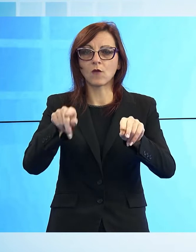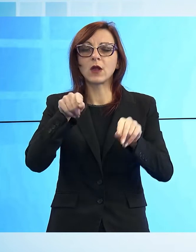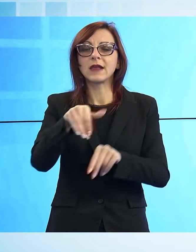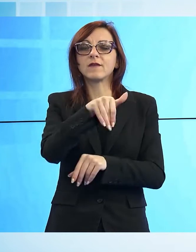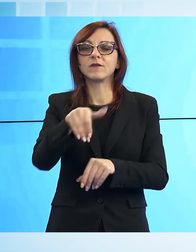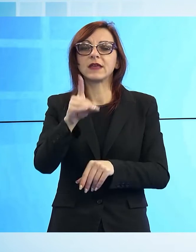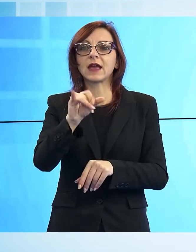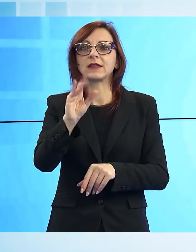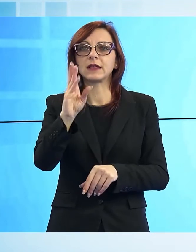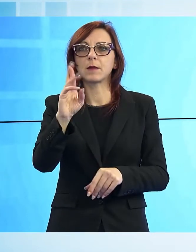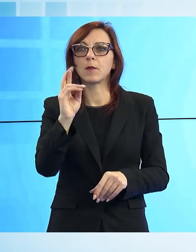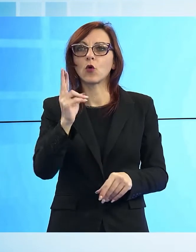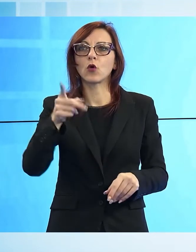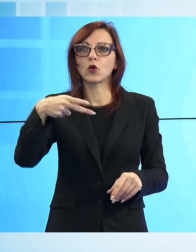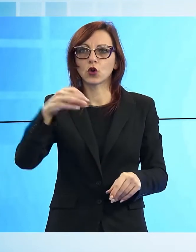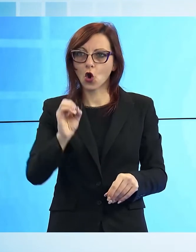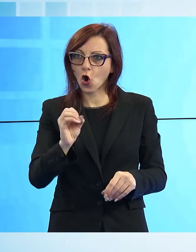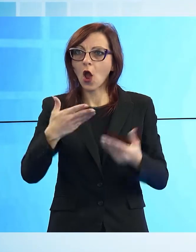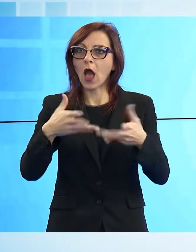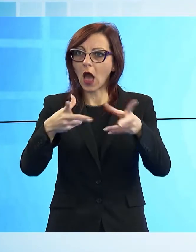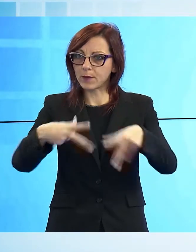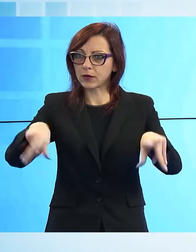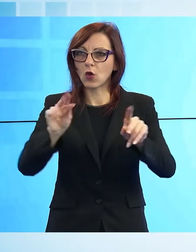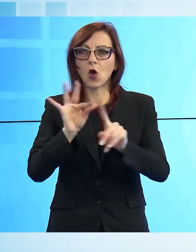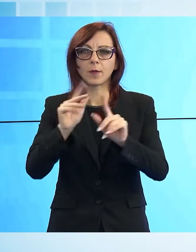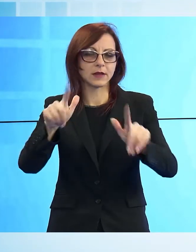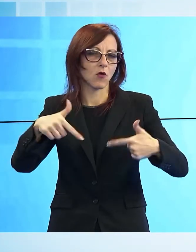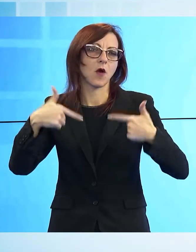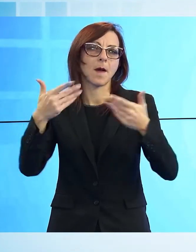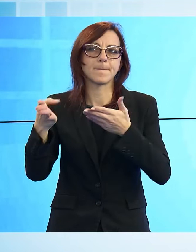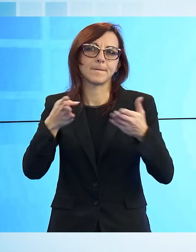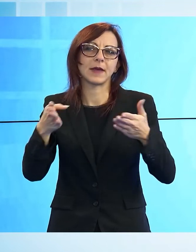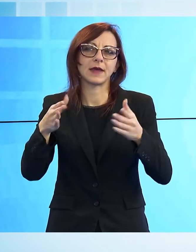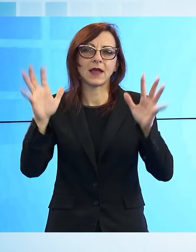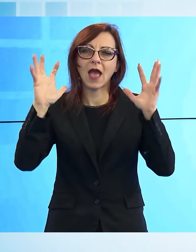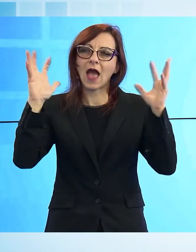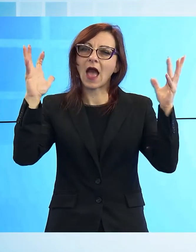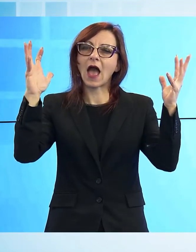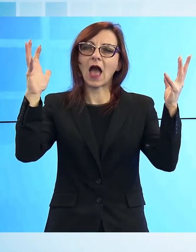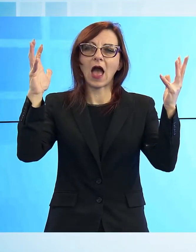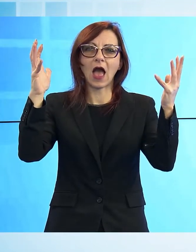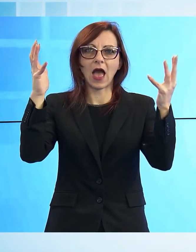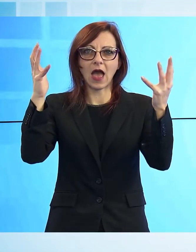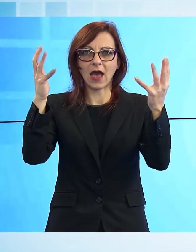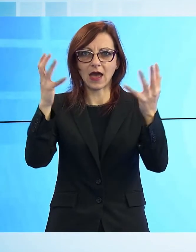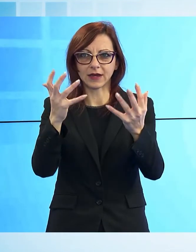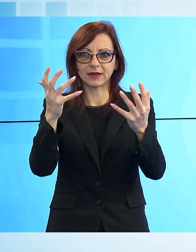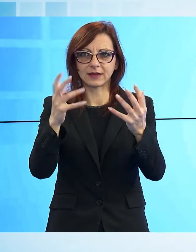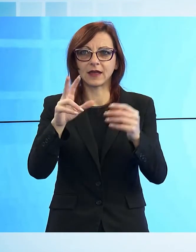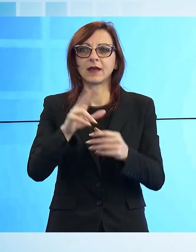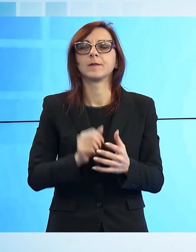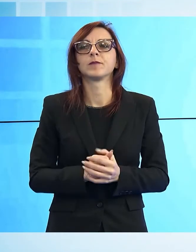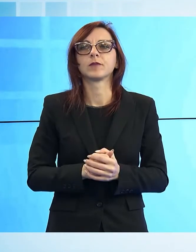ad aprire i battenti per regalare alla comunità barghigiana un lungo periodo di arte bella e da 360 gradi.